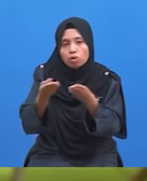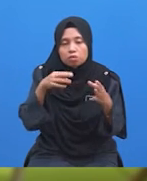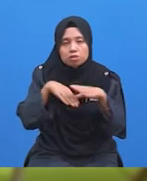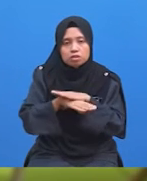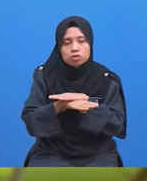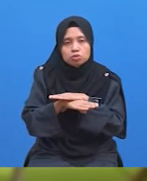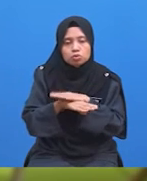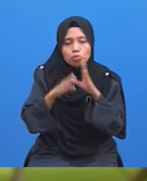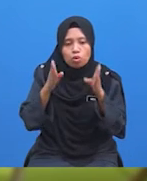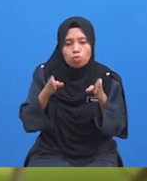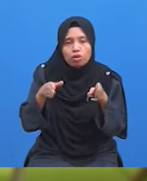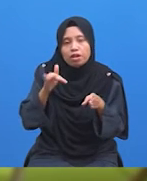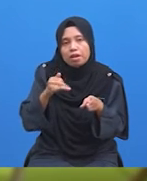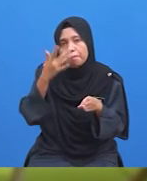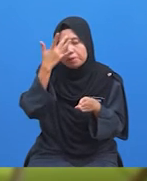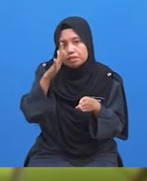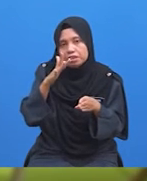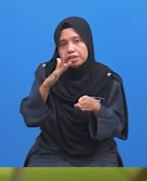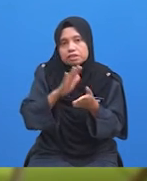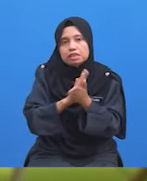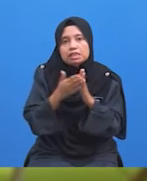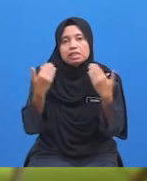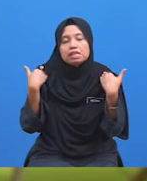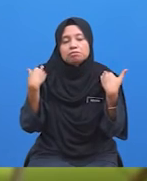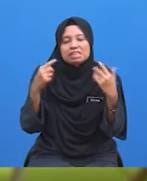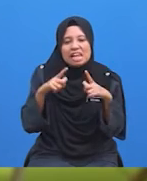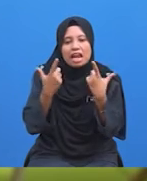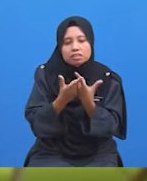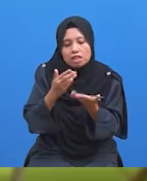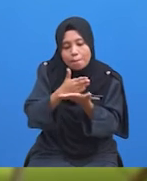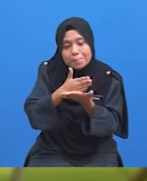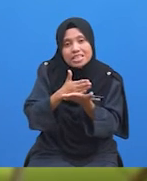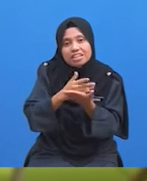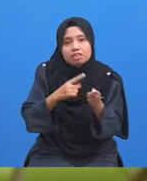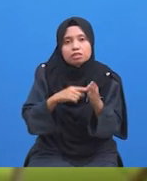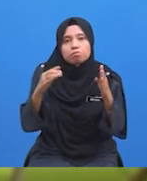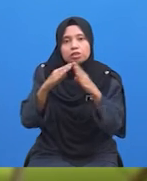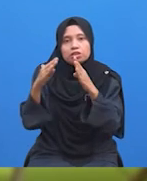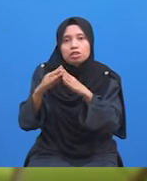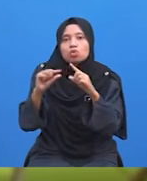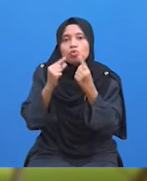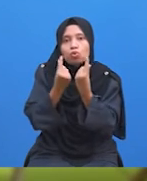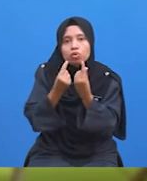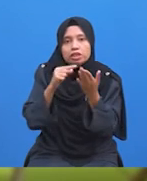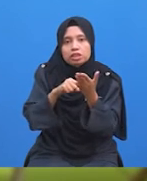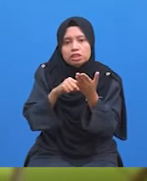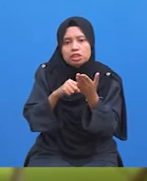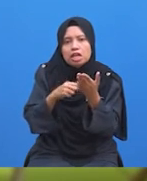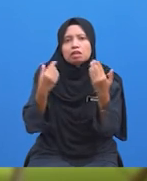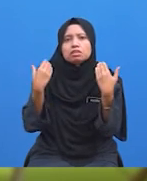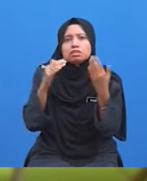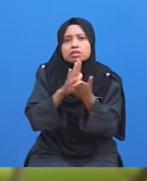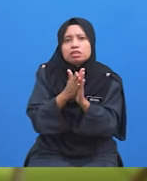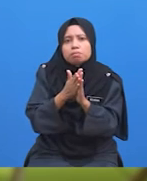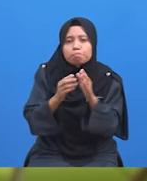telah menunjukkan golongan kelas menengah di Bandar Golongan ini menjadi Ejen untuk menggerakkan